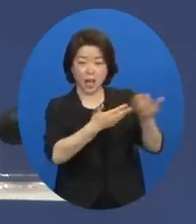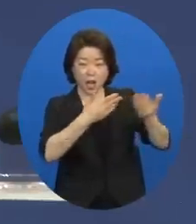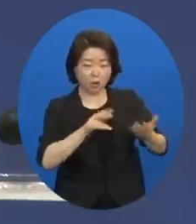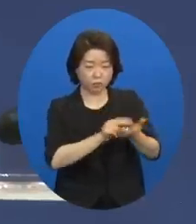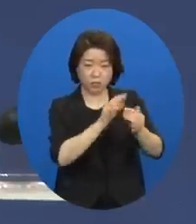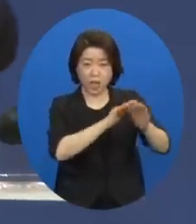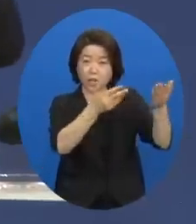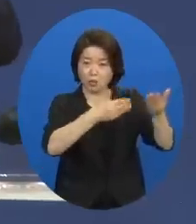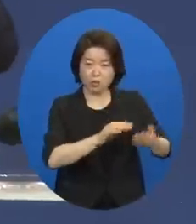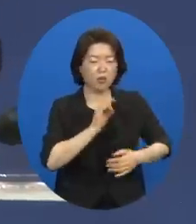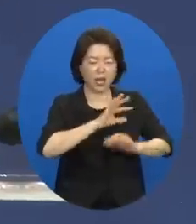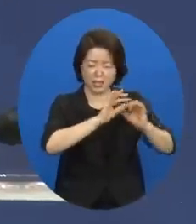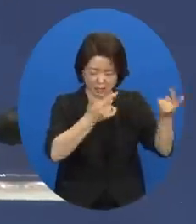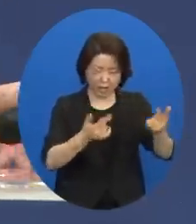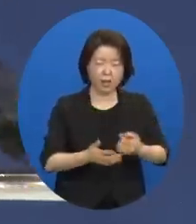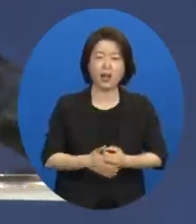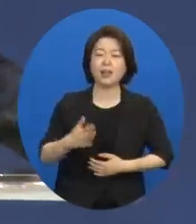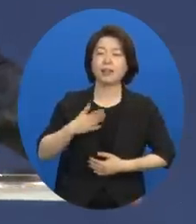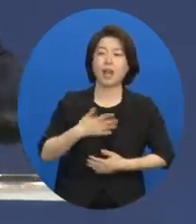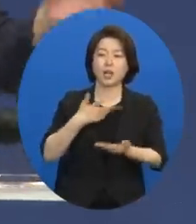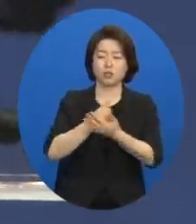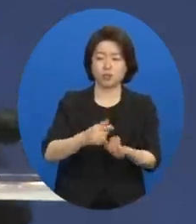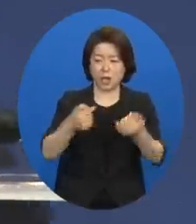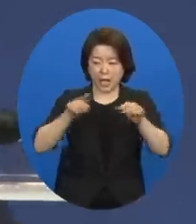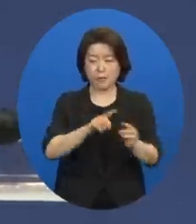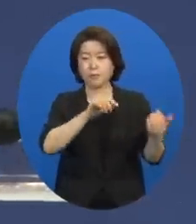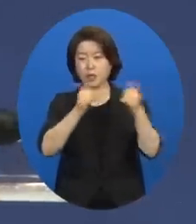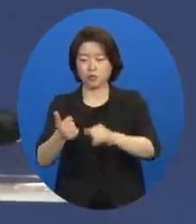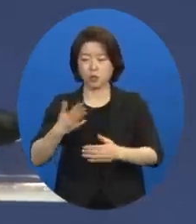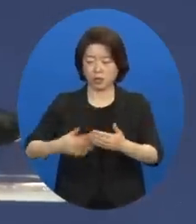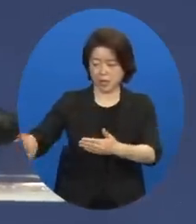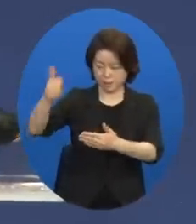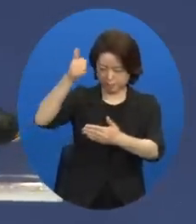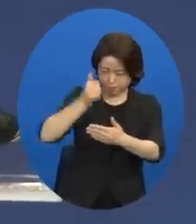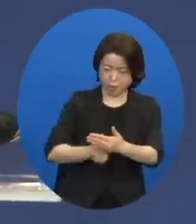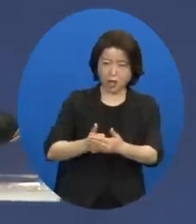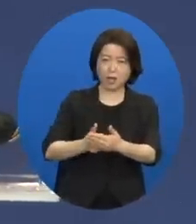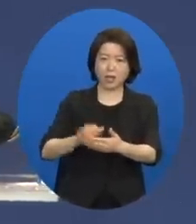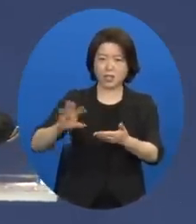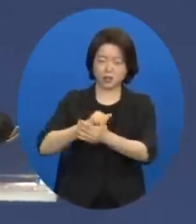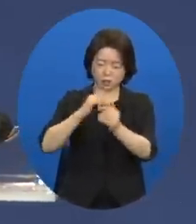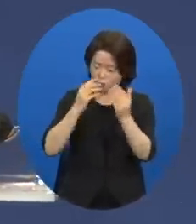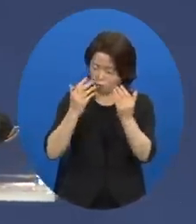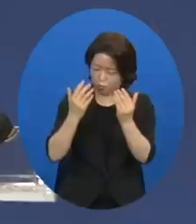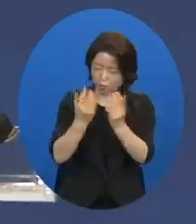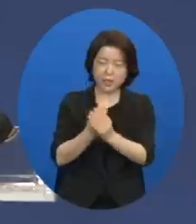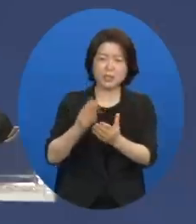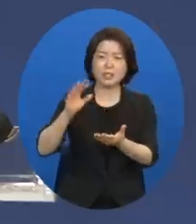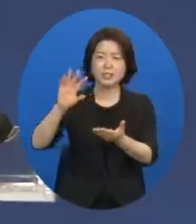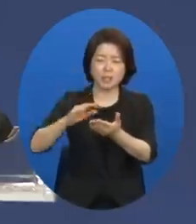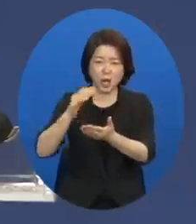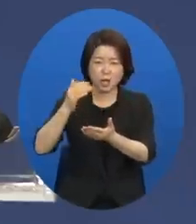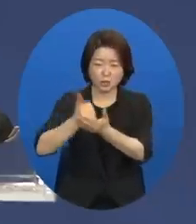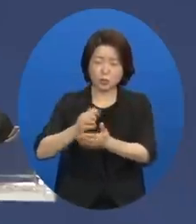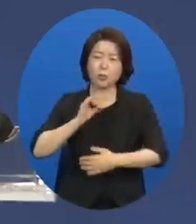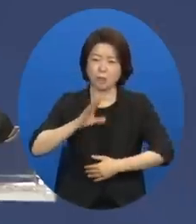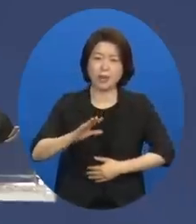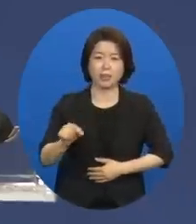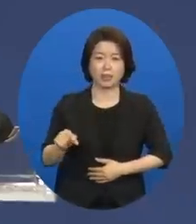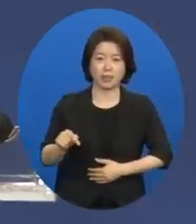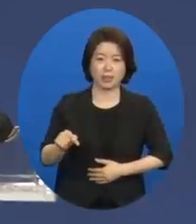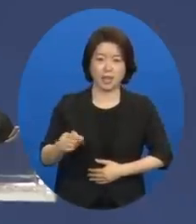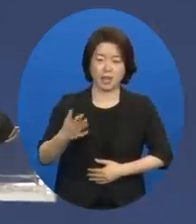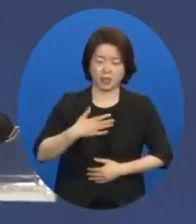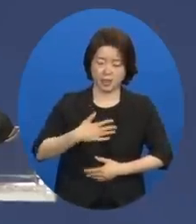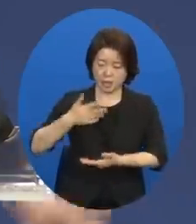아니라 주님이 나의 나는 주님과 함께 죽고 내 안에 그리스도가 전부가 되시는 예수가 전부가 되는 그분이